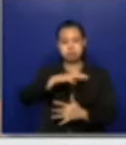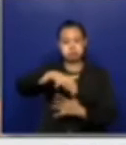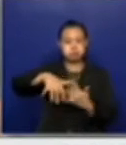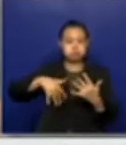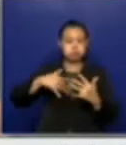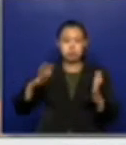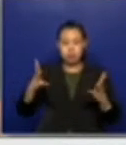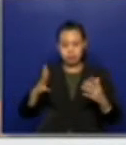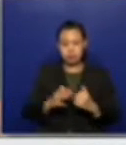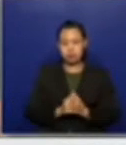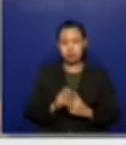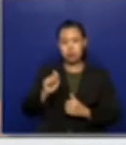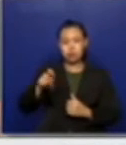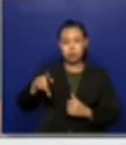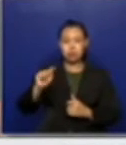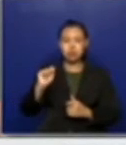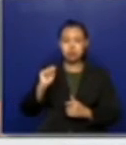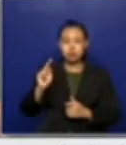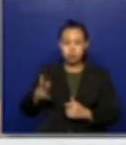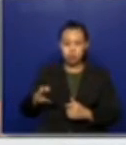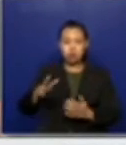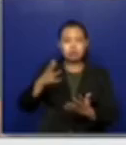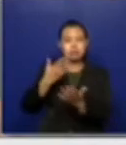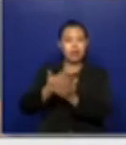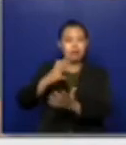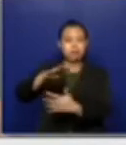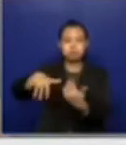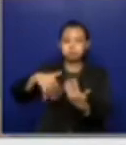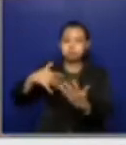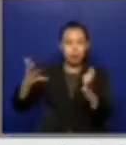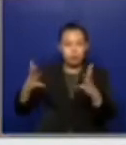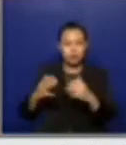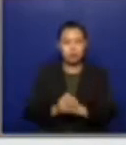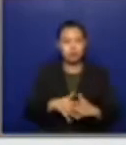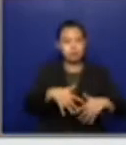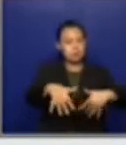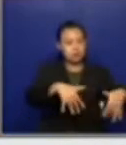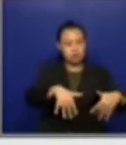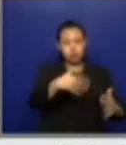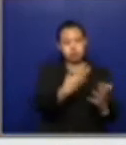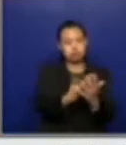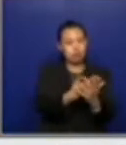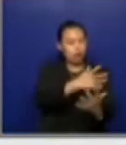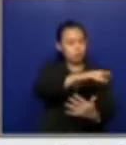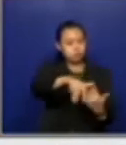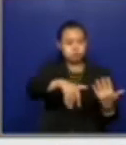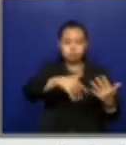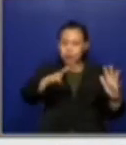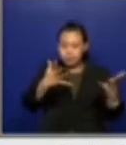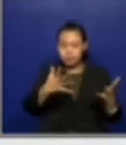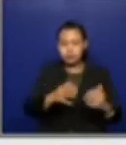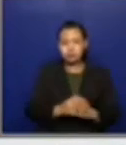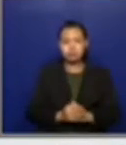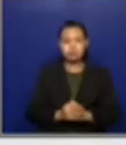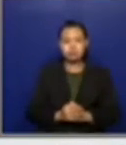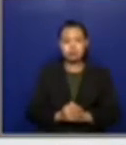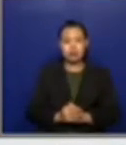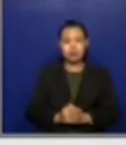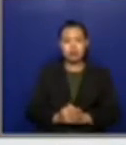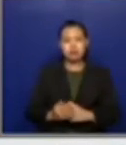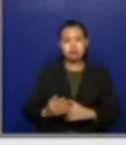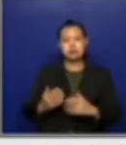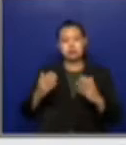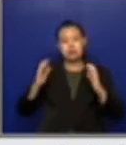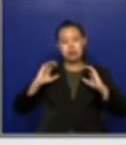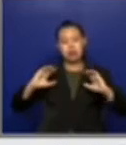ท้องถิ่นก็ถังแตกประชาชนก็ถังแตกภายใต้การบริหารงานของรัฐ